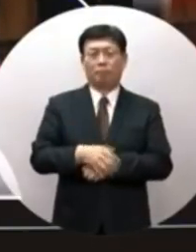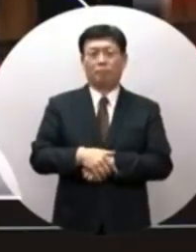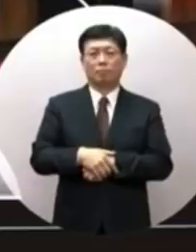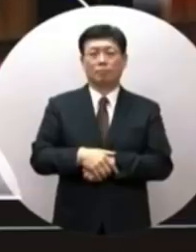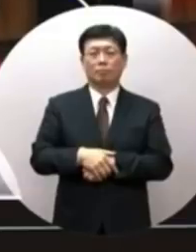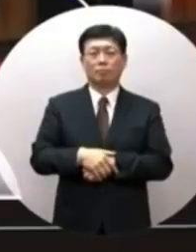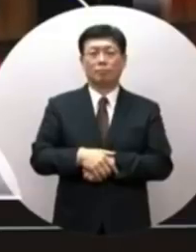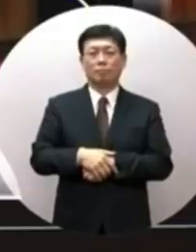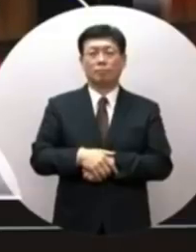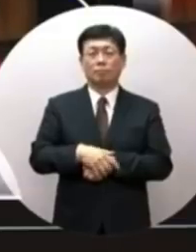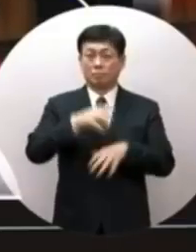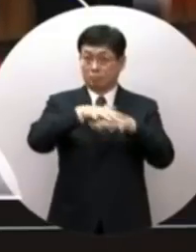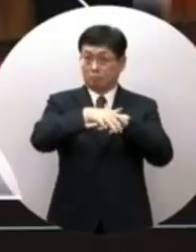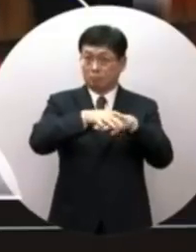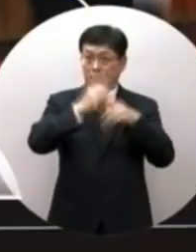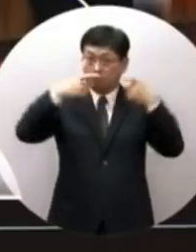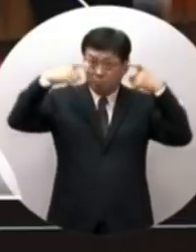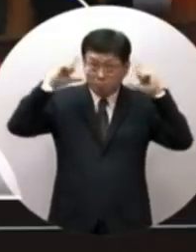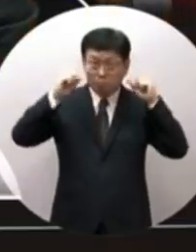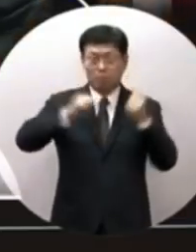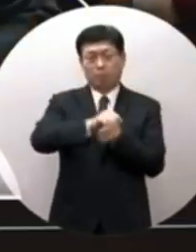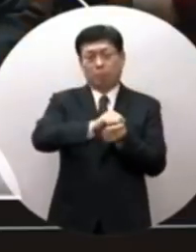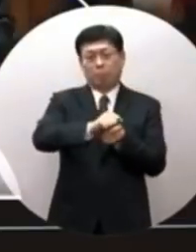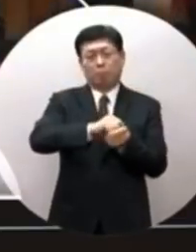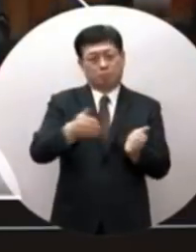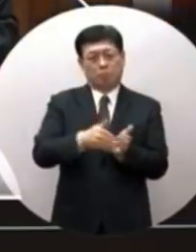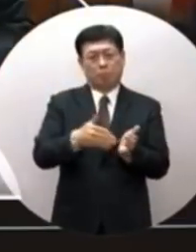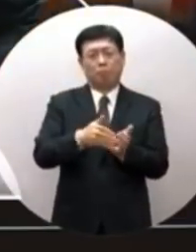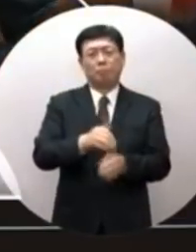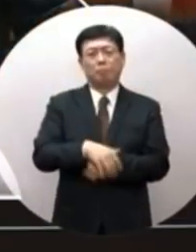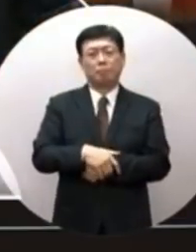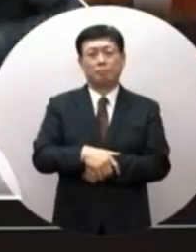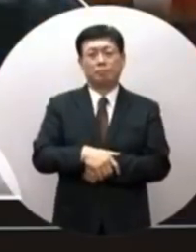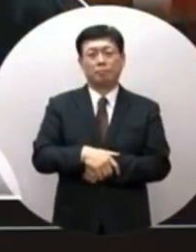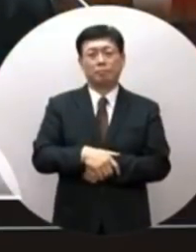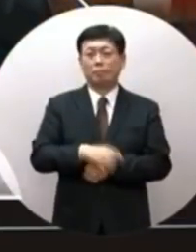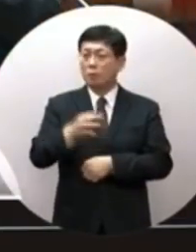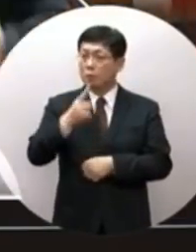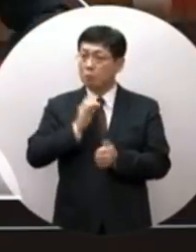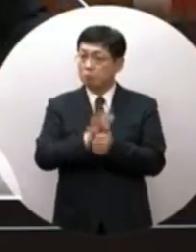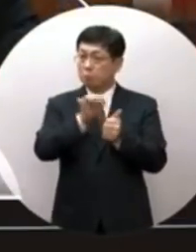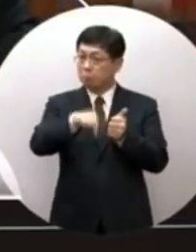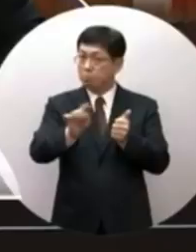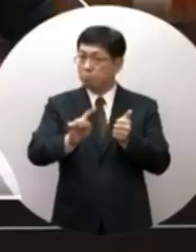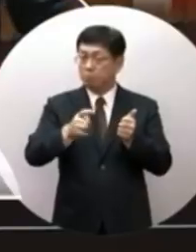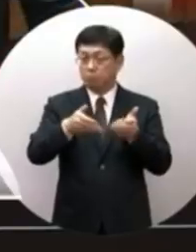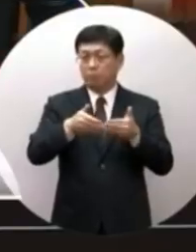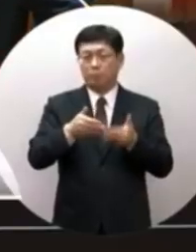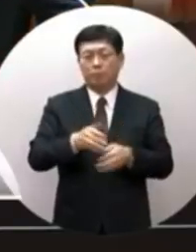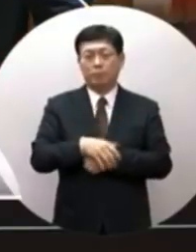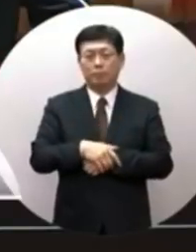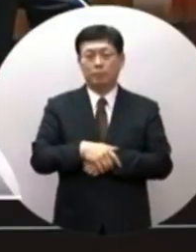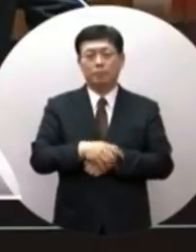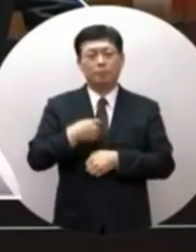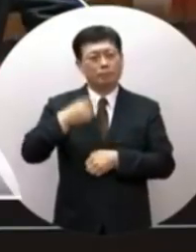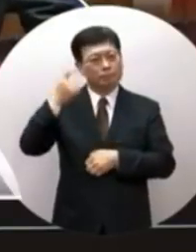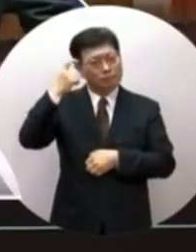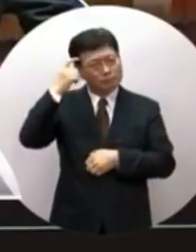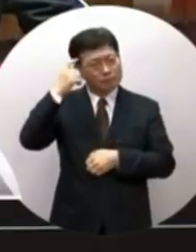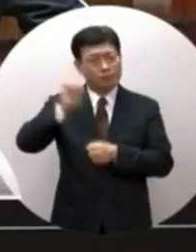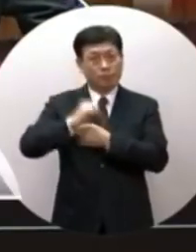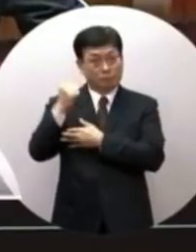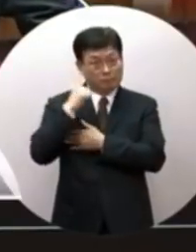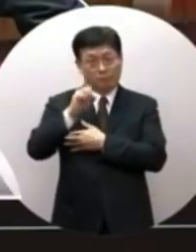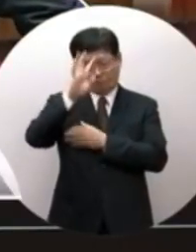呐？这个布的口罩到洗洗的杀菌底啊！我按照推动这该重要，我是要来加